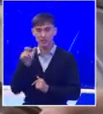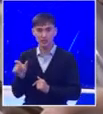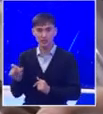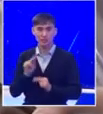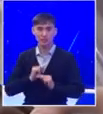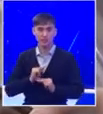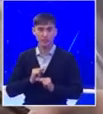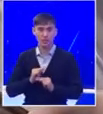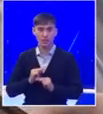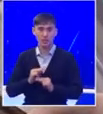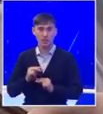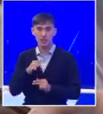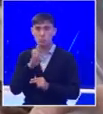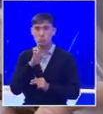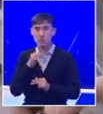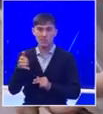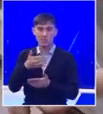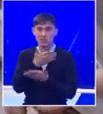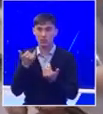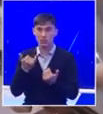просто, бензина нету.